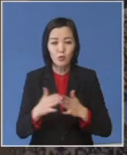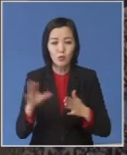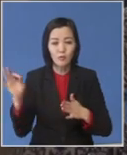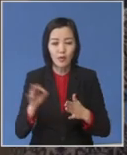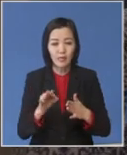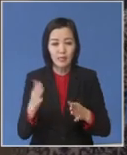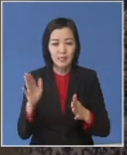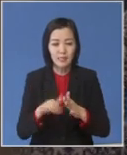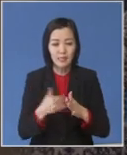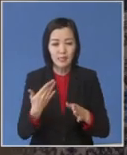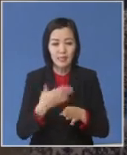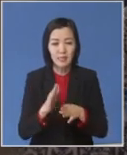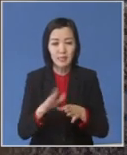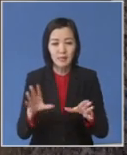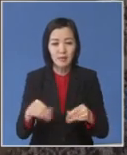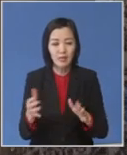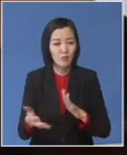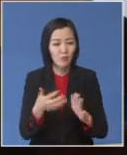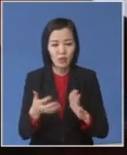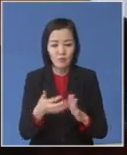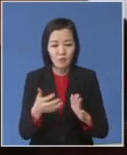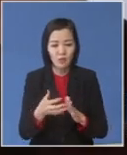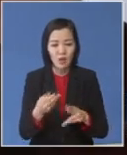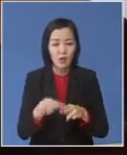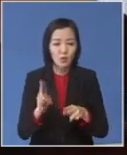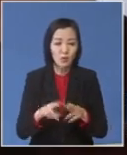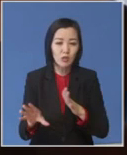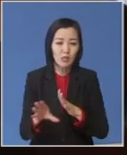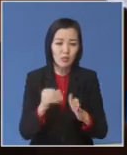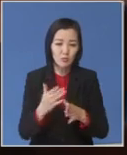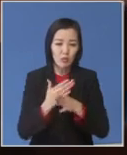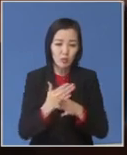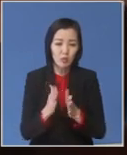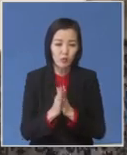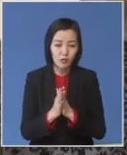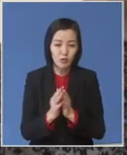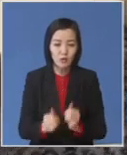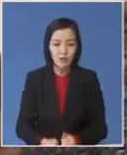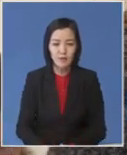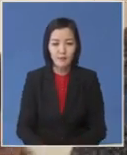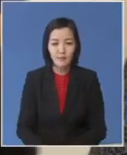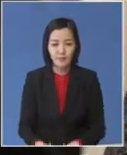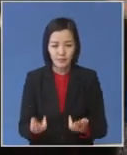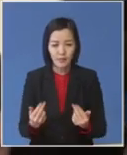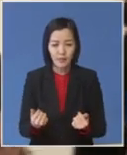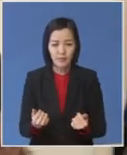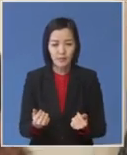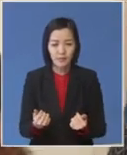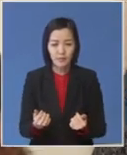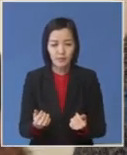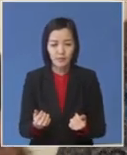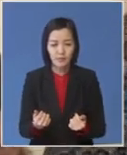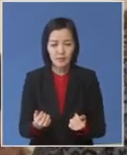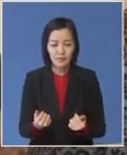несие берген екен, алайда ол жетпейді дейді. Сондықтан депутаттан көмек сұрай кепті. Я обратилась в